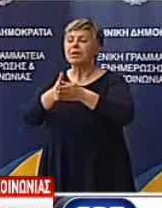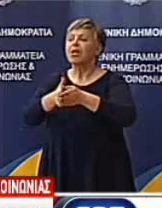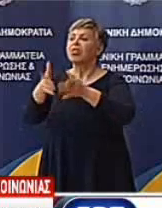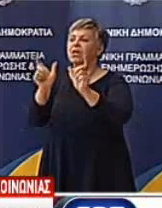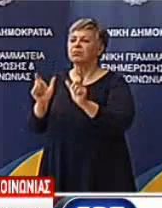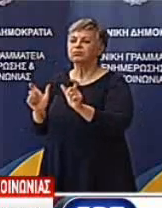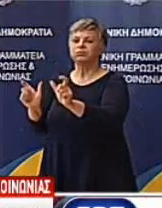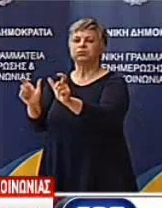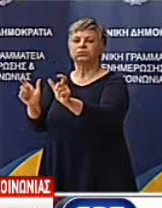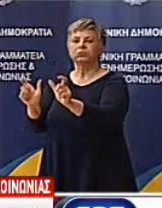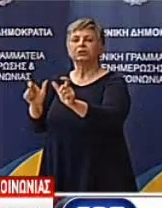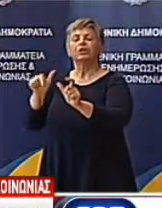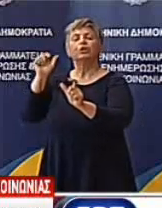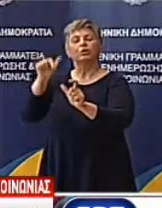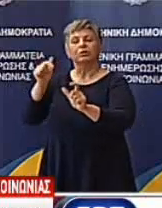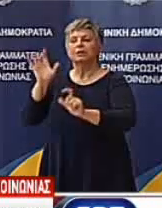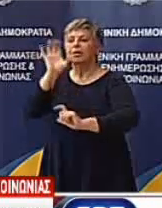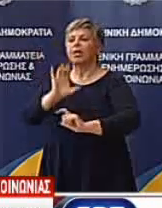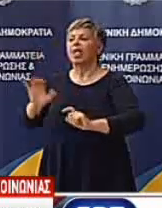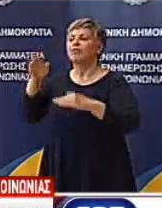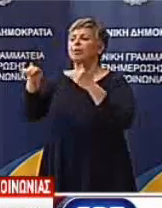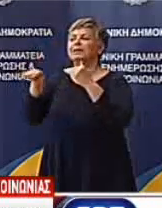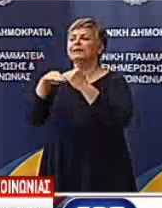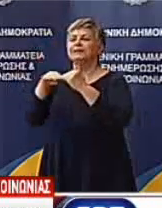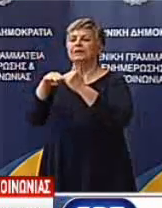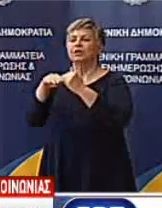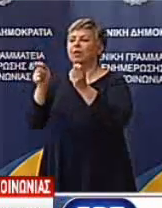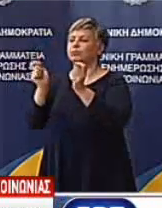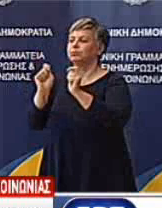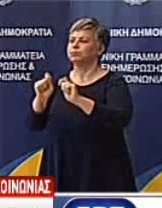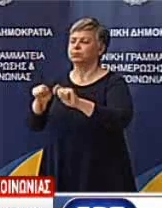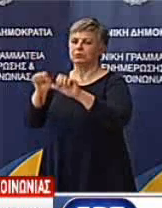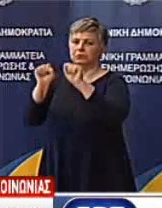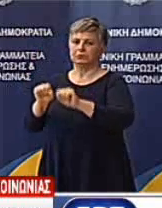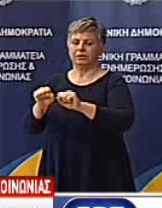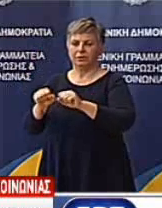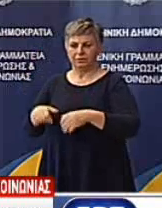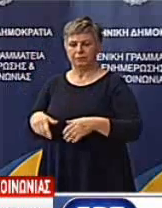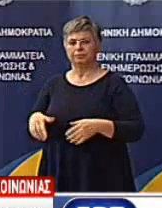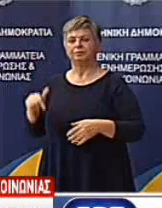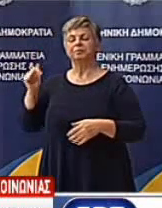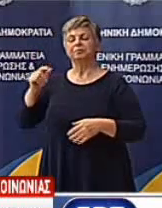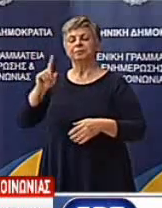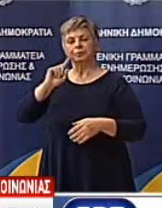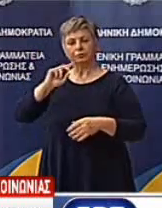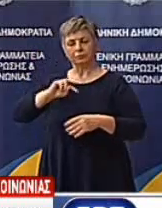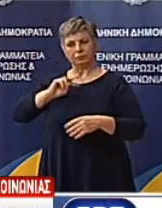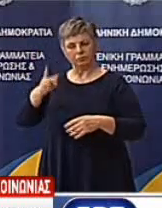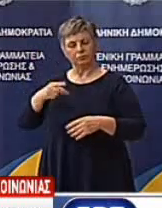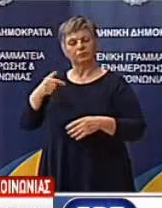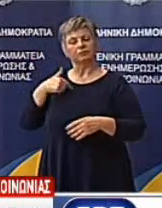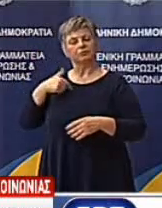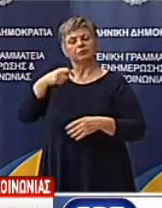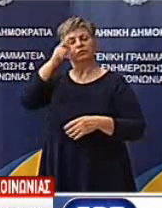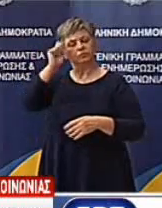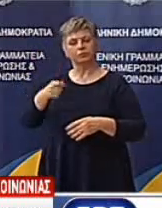τα σύνορα των υπολείπων χωρών της Ευρώπης. Ωραία. Έχουμε αναγνωρίσει ήδη ένα βαθμό καθυστέρησης, το οποίο οφείλεται σε διάφορα θέματα, μεταξύ